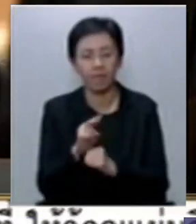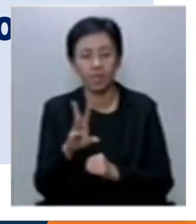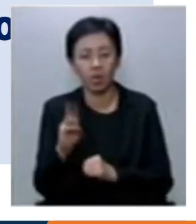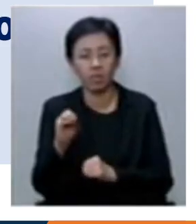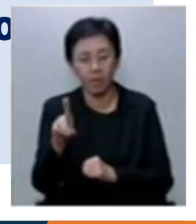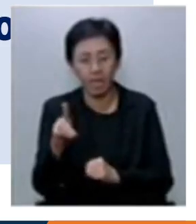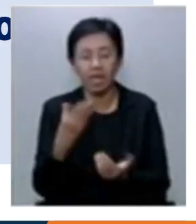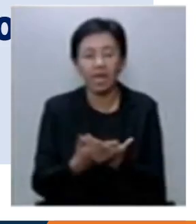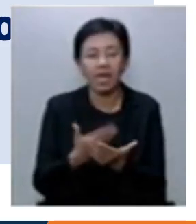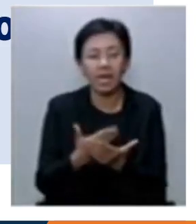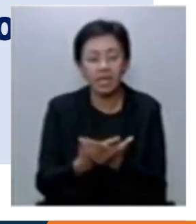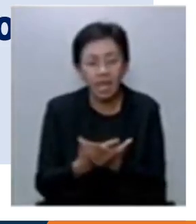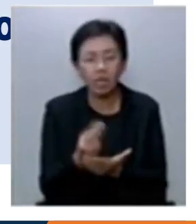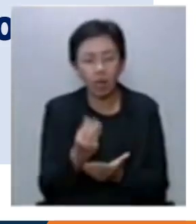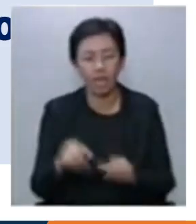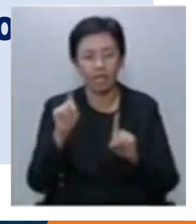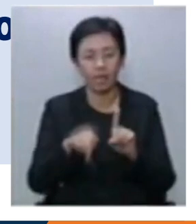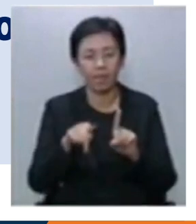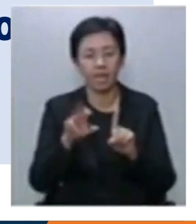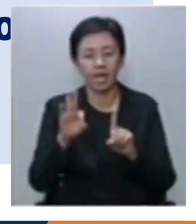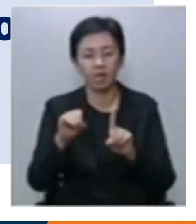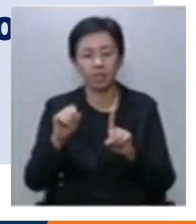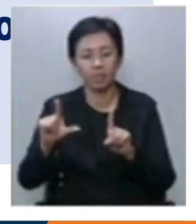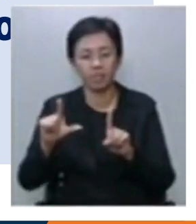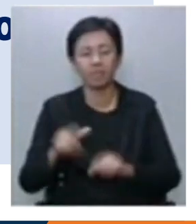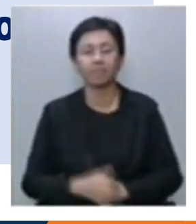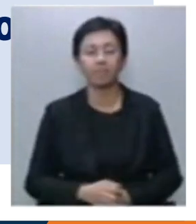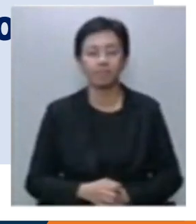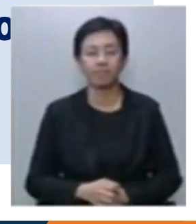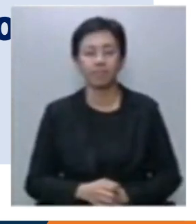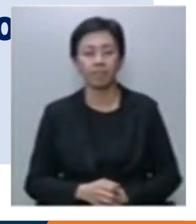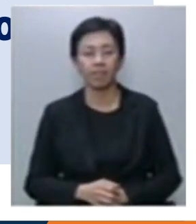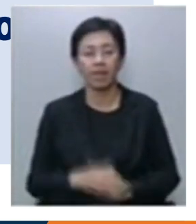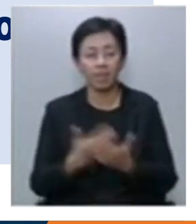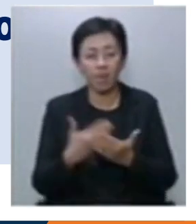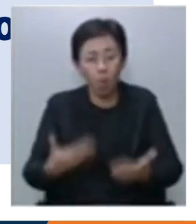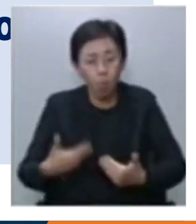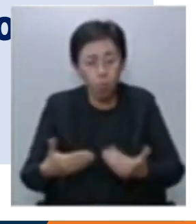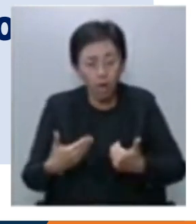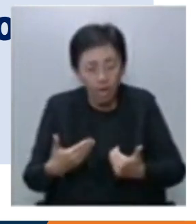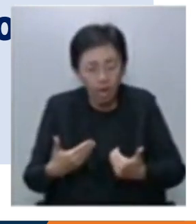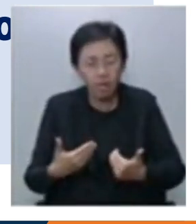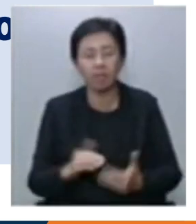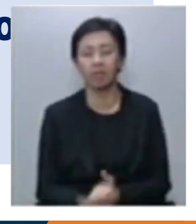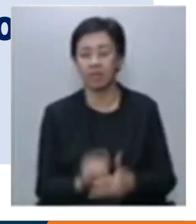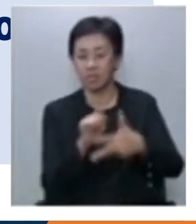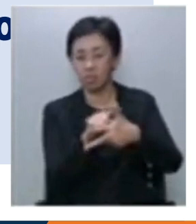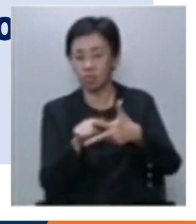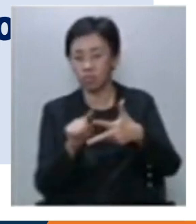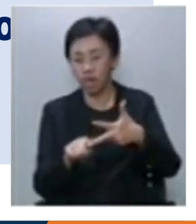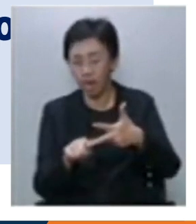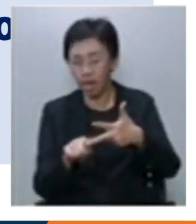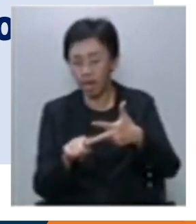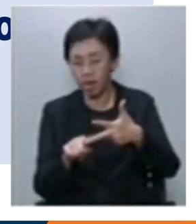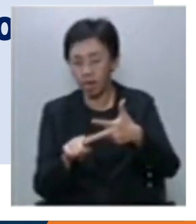ากค่ามักเนี่ยประมาณ 1,090 ล้านบาทรายได้ทั้ง3หน่วยงานนี้เรียน